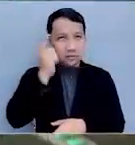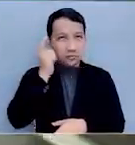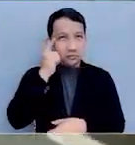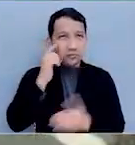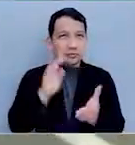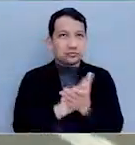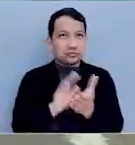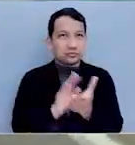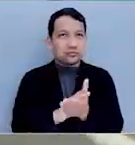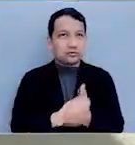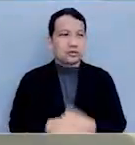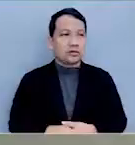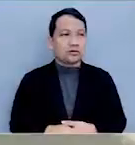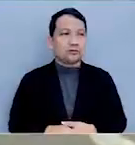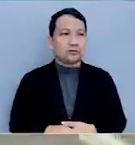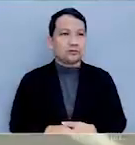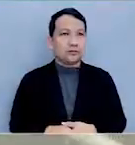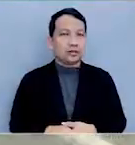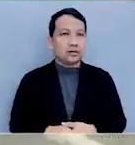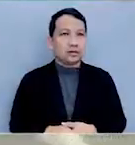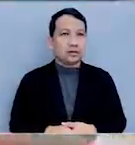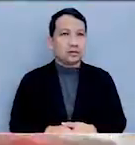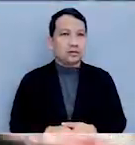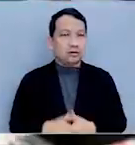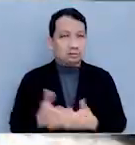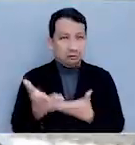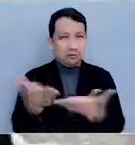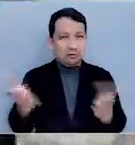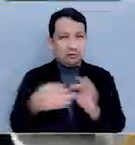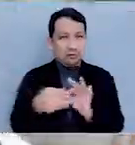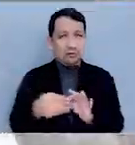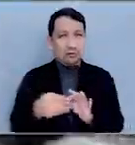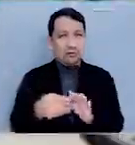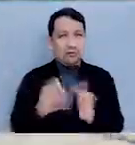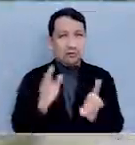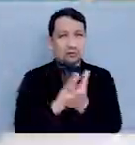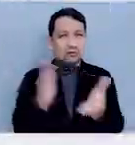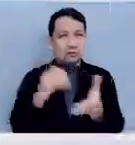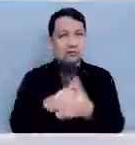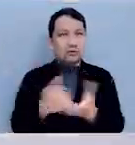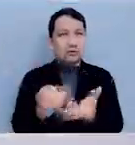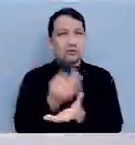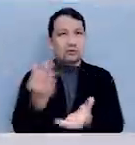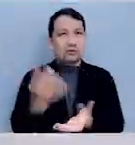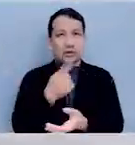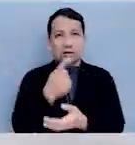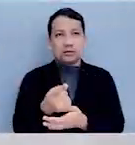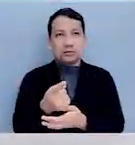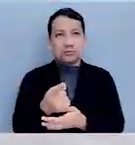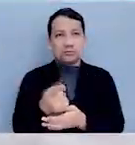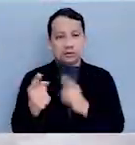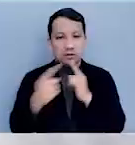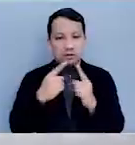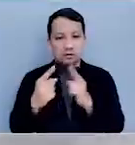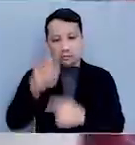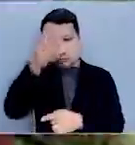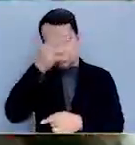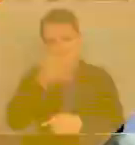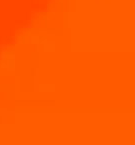paaralan. Kung saan karamihan sa mga estudyante ay nasa paaralan na, narito naman ang pahayag ng mga kausap nating mga